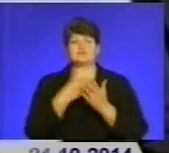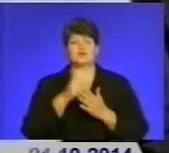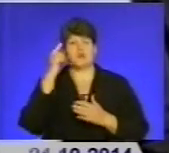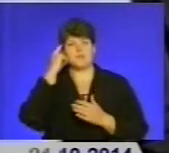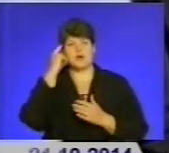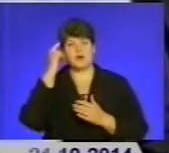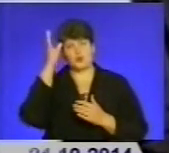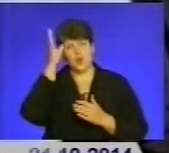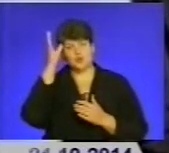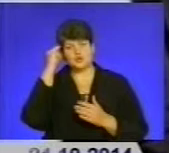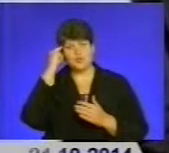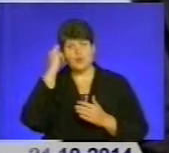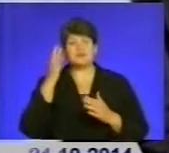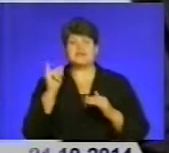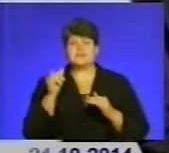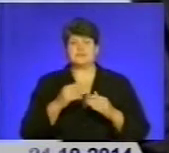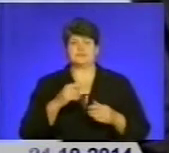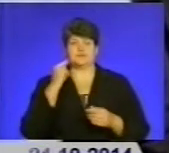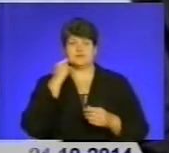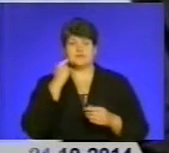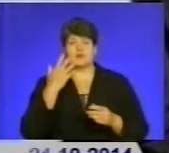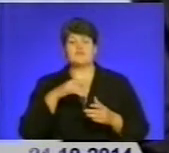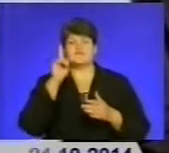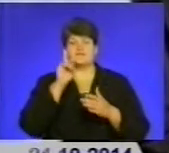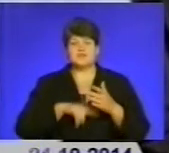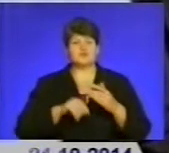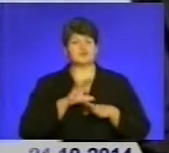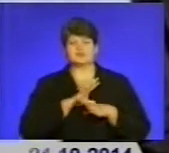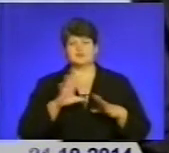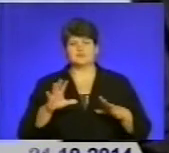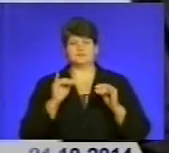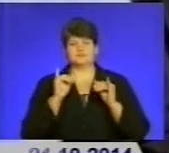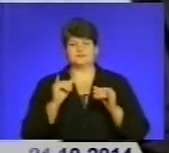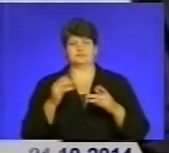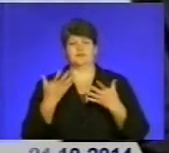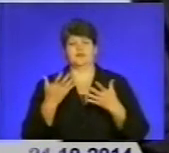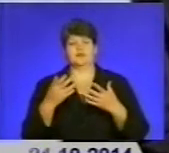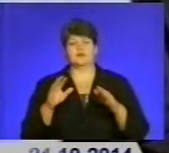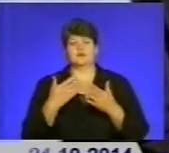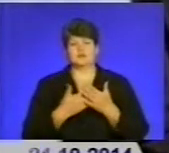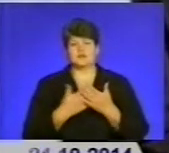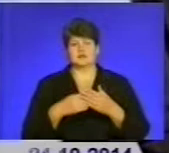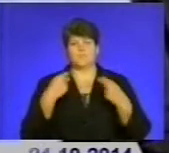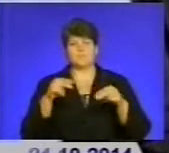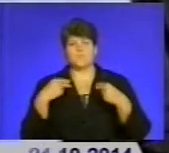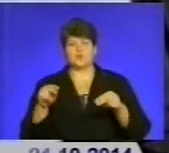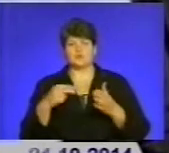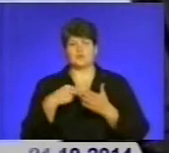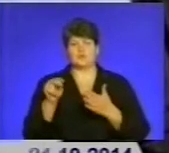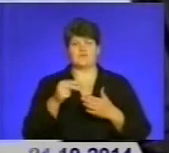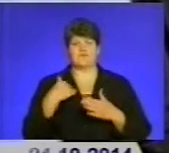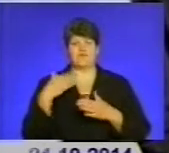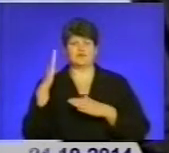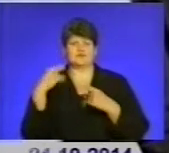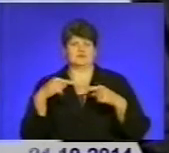та сумлінням. Вірю, що у жодному разі не траплятимуться ганебні випадки продажу та купівлі голосів, як і будь-яких інших